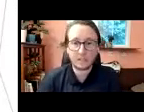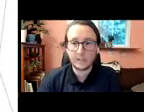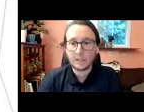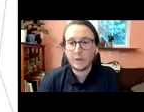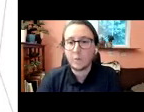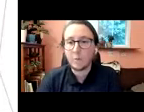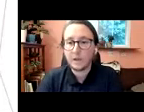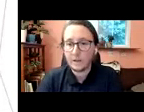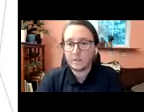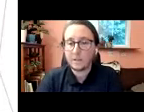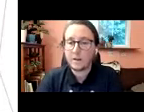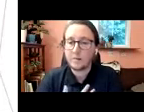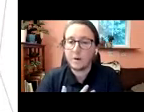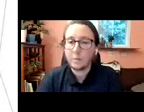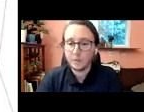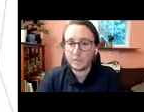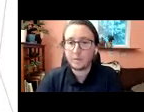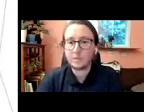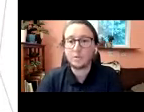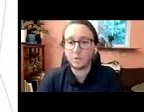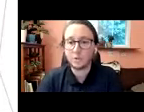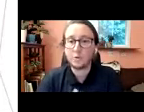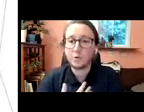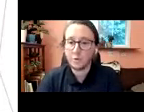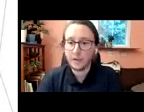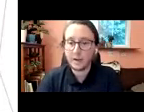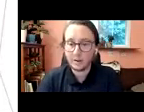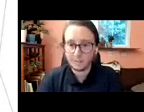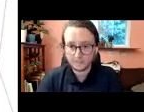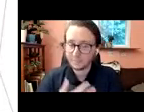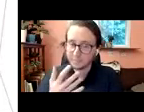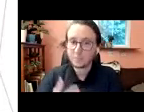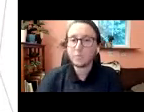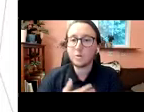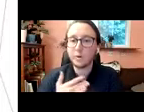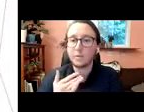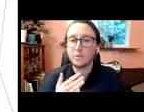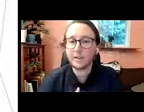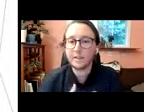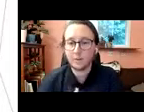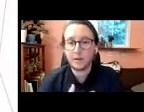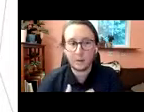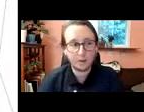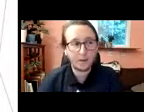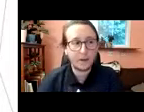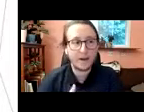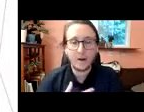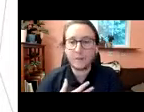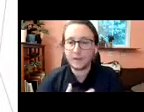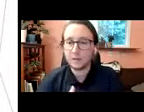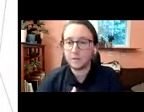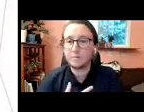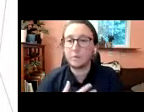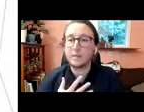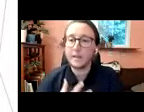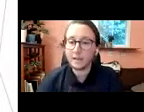des facteurs plus larges du point de vue systémique. Dans l'étude, nous avons demandé